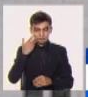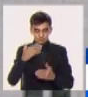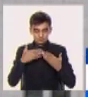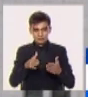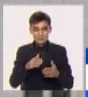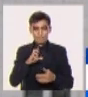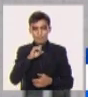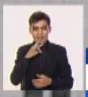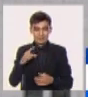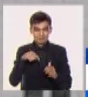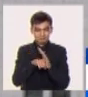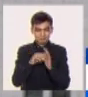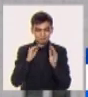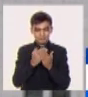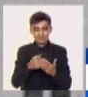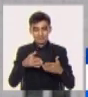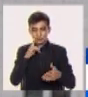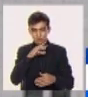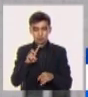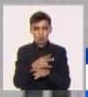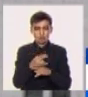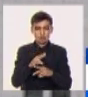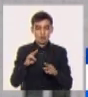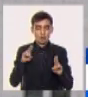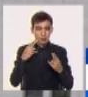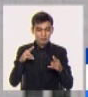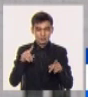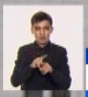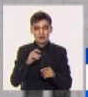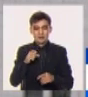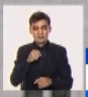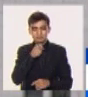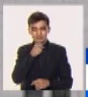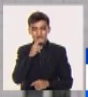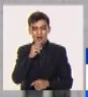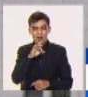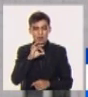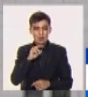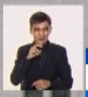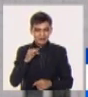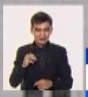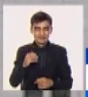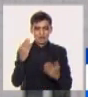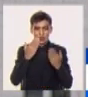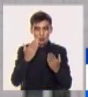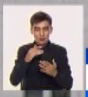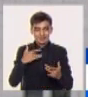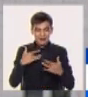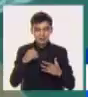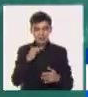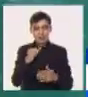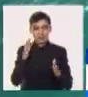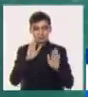закрытые бары, ночные игровые клубы, караоке, фудкорты. Будут простаивать пустыми кинотеатры, объекты культуры, музеи,